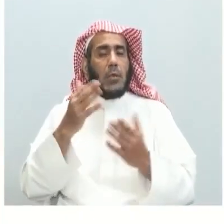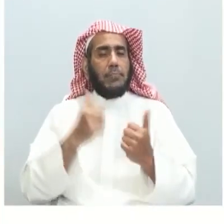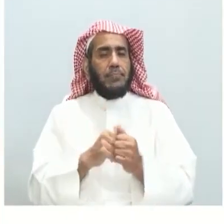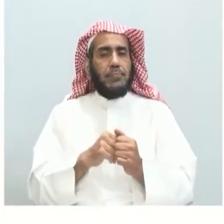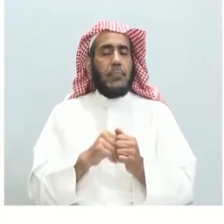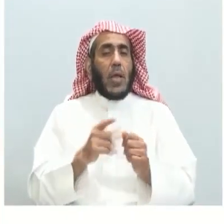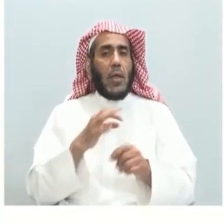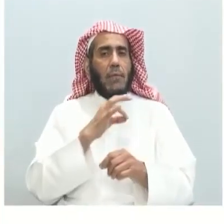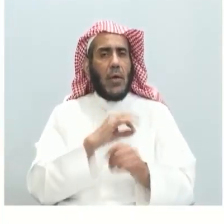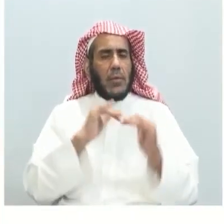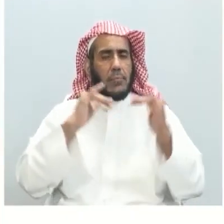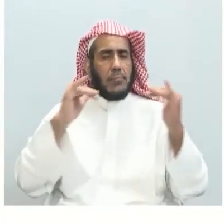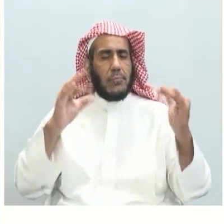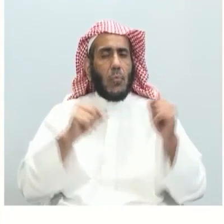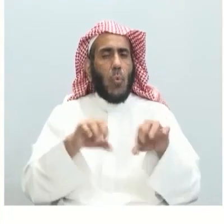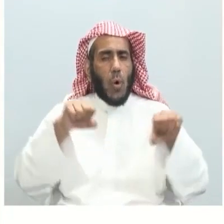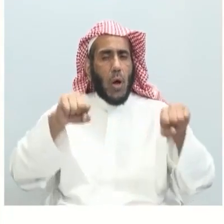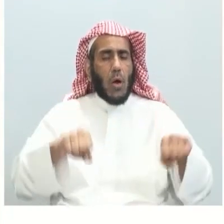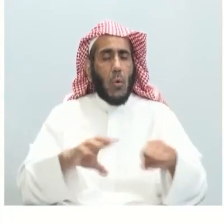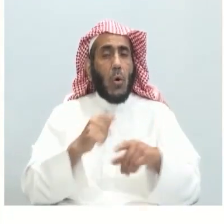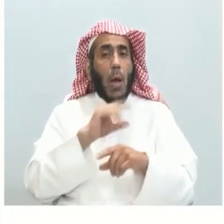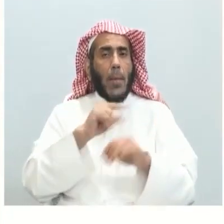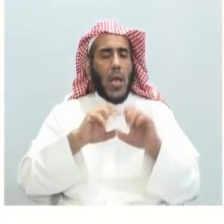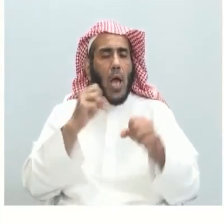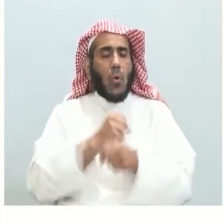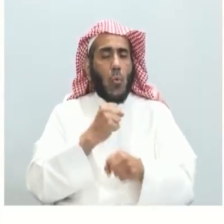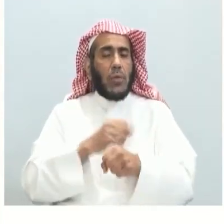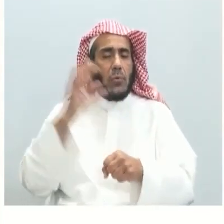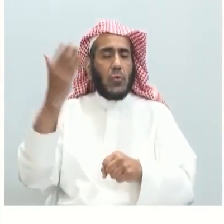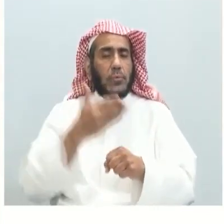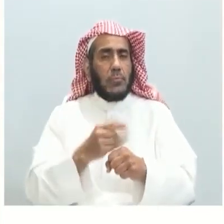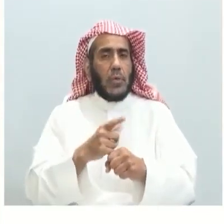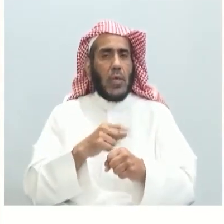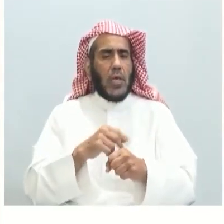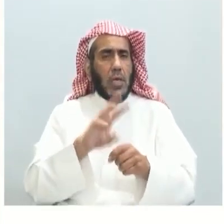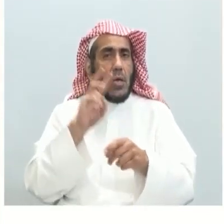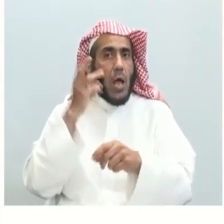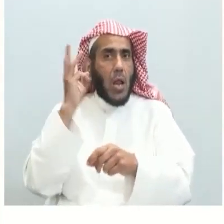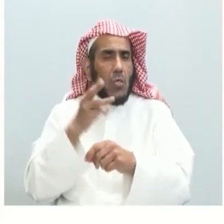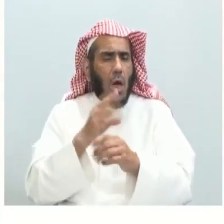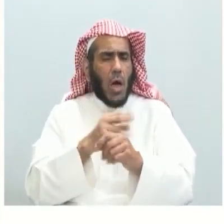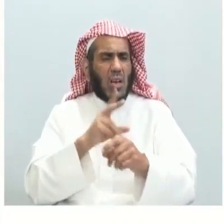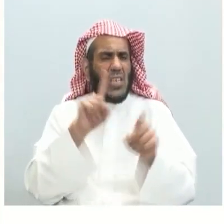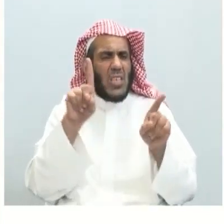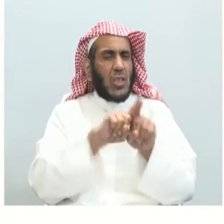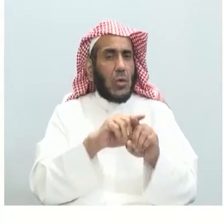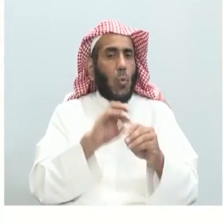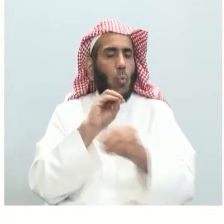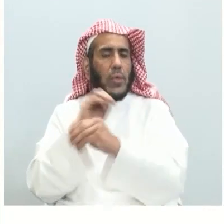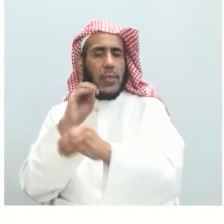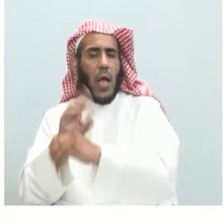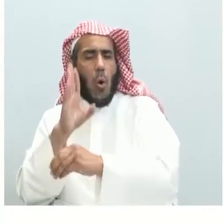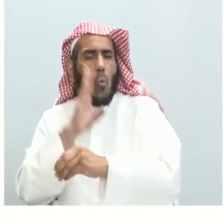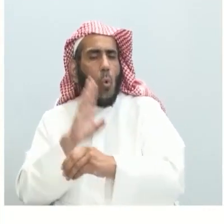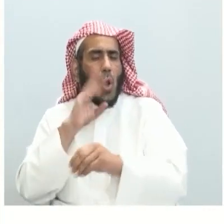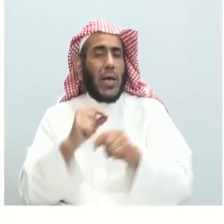هذه الفائده وهي بيان وظيفه الرسل ما هي هي الانذار عن الشرك والدعوه الى التوحيد هذه